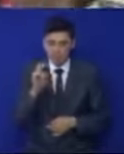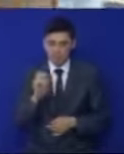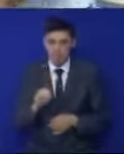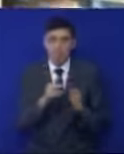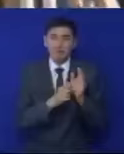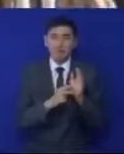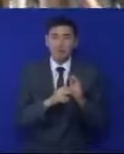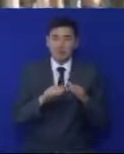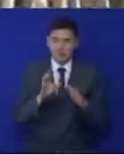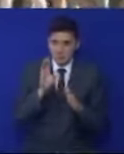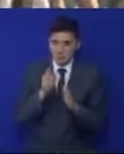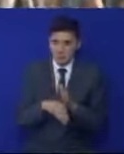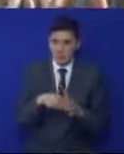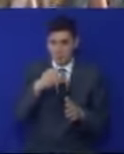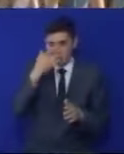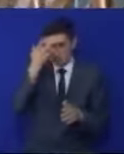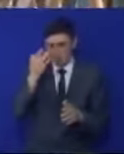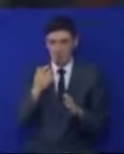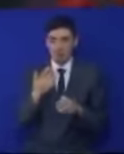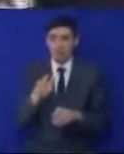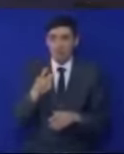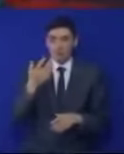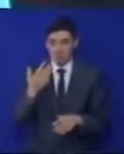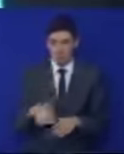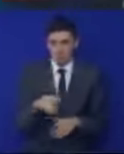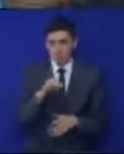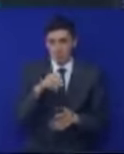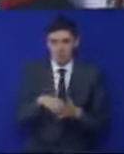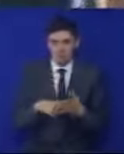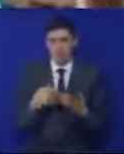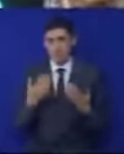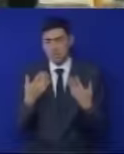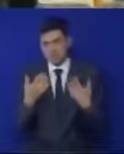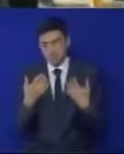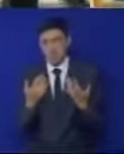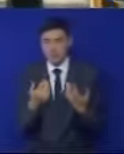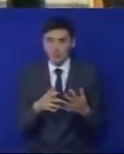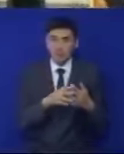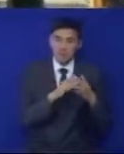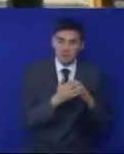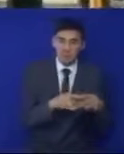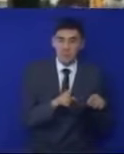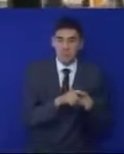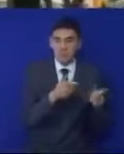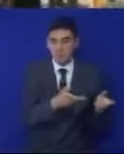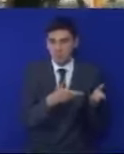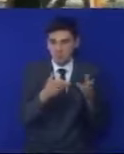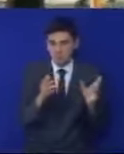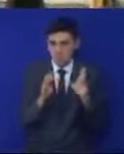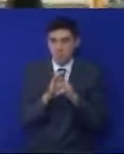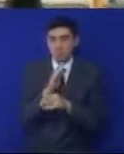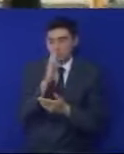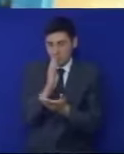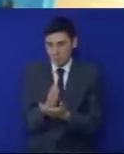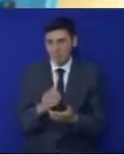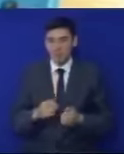80 балаға арналған. Жаз бойы 250-ге жуық бала тынығады. Қала оқушыларымен бірге ауылдан да осында демалуға арнайы келгендер